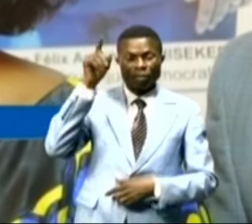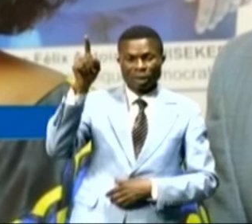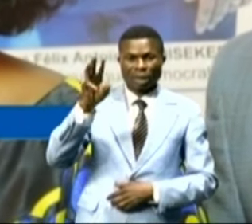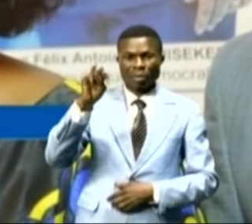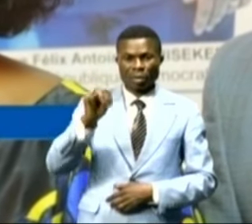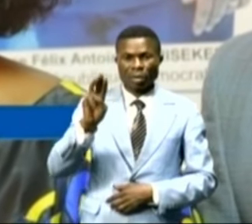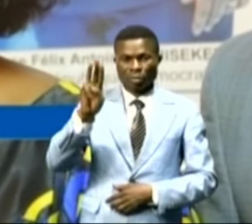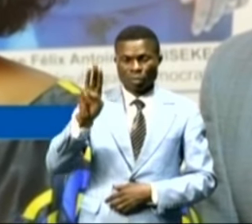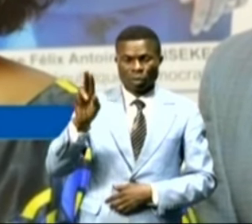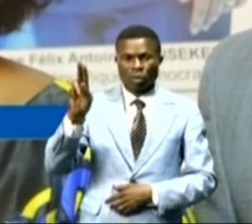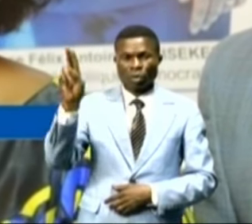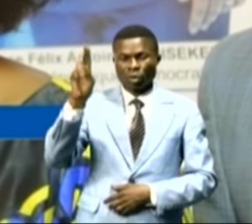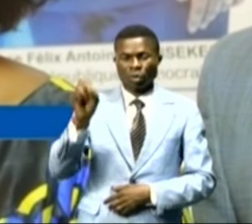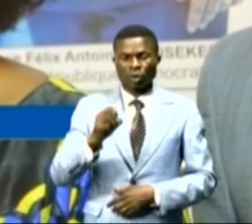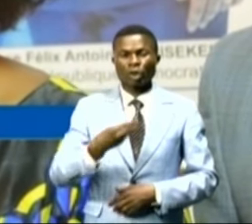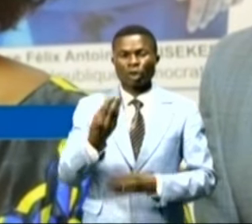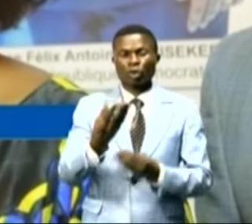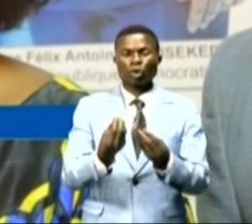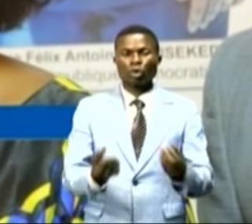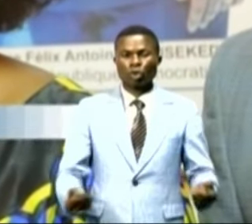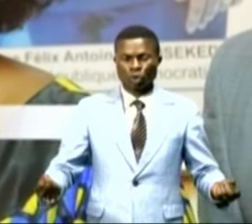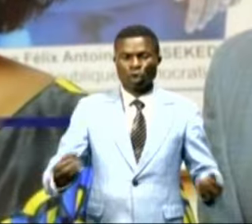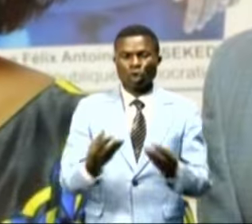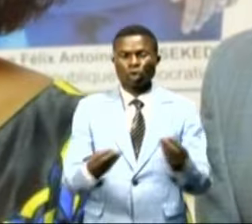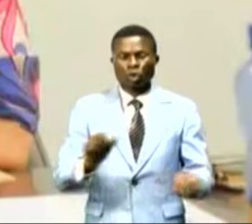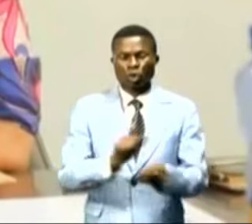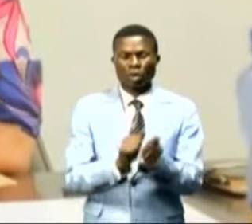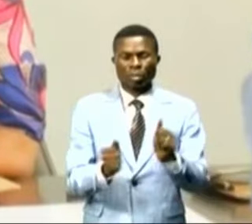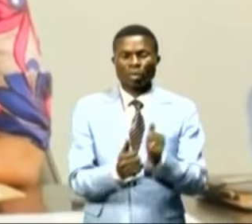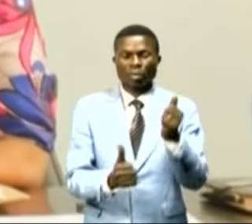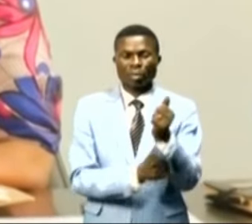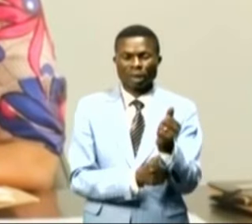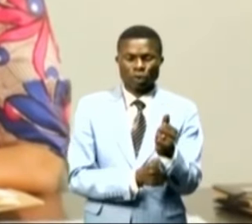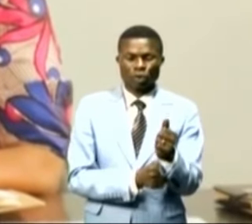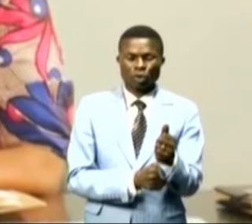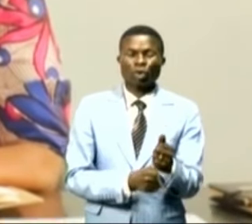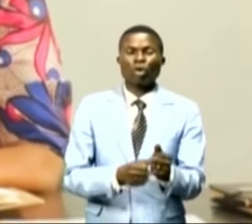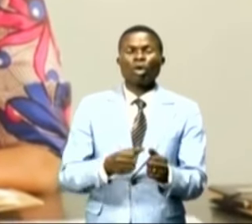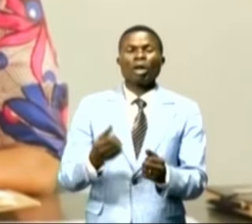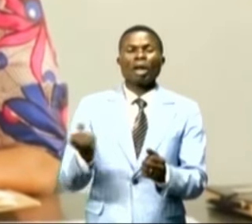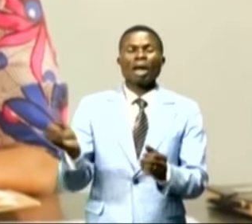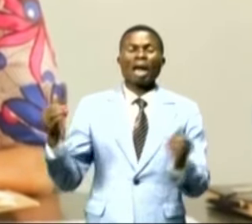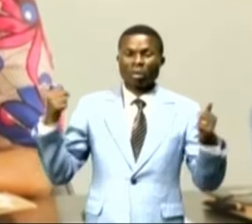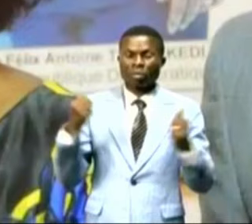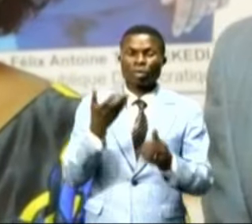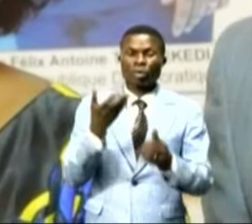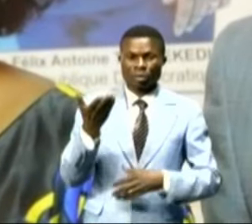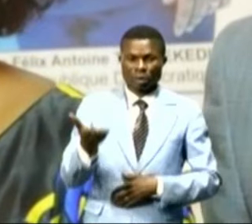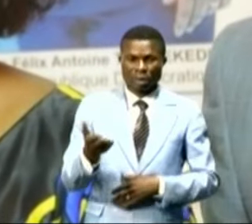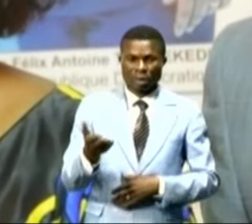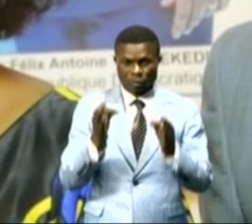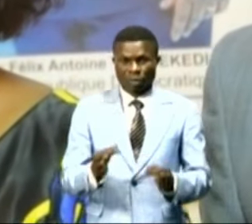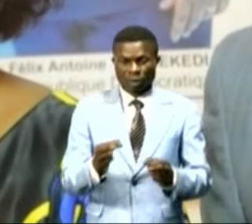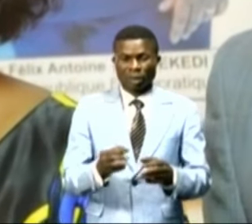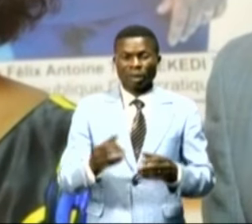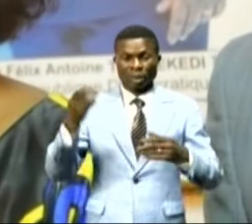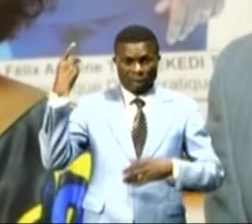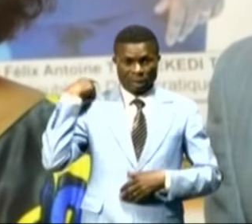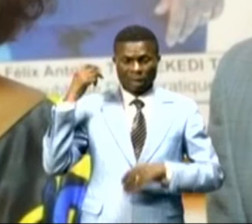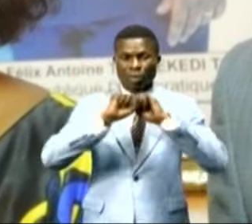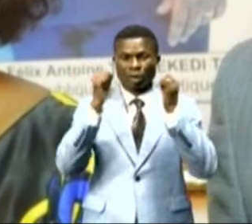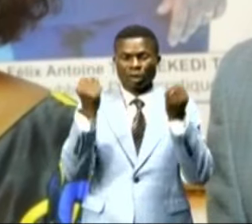pour soulager les populations sinistrées. Et donc il était de notre devoir, en tant que notable société